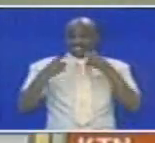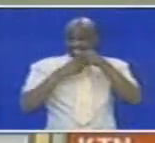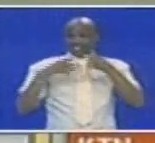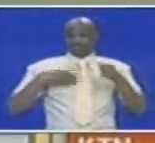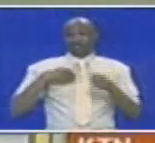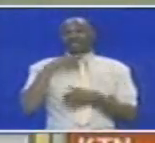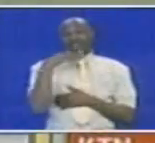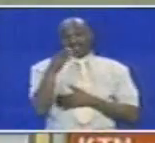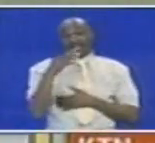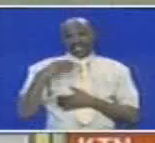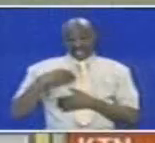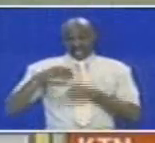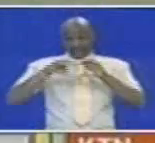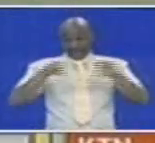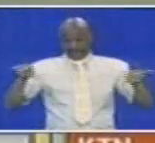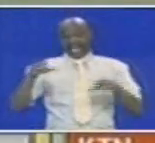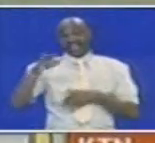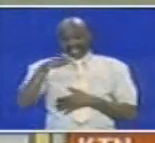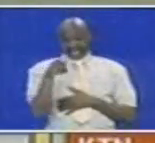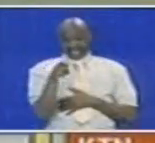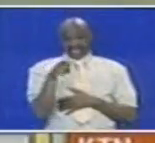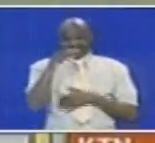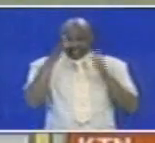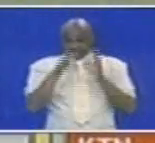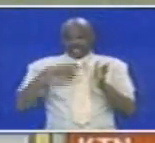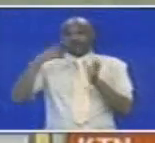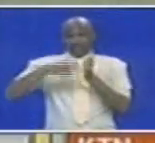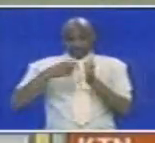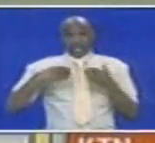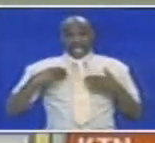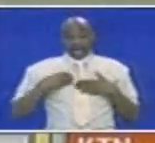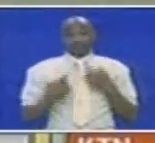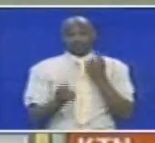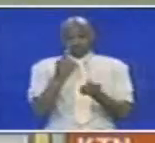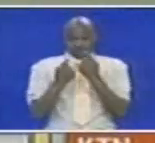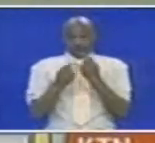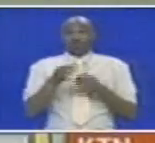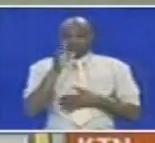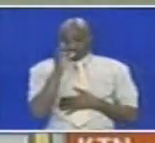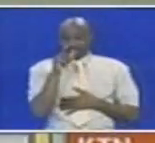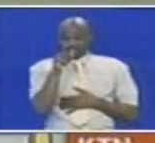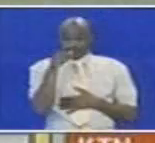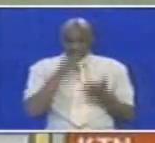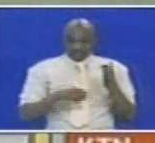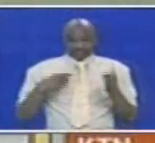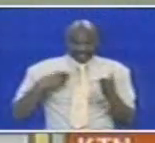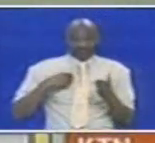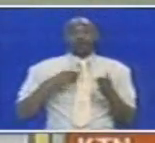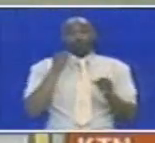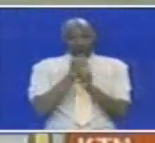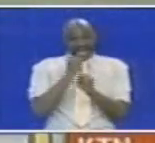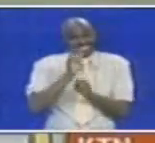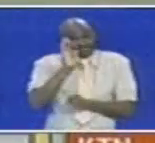katika mtaa wa Pipeline. Jamaa huyo aliye na kiwanda chake cha kutengeneza pombe hiyo, hata hivyo, amedai kuwa wafanyikazi wake